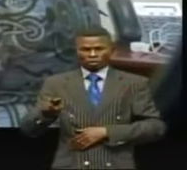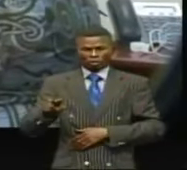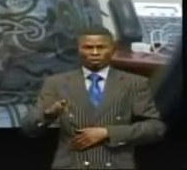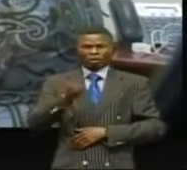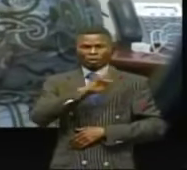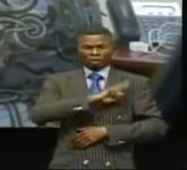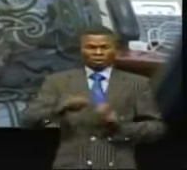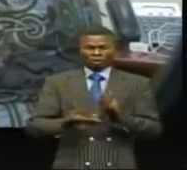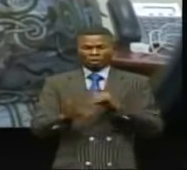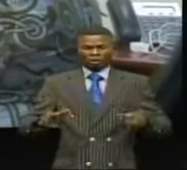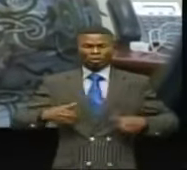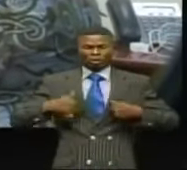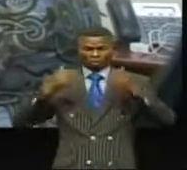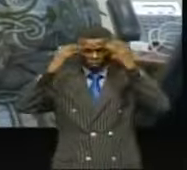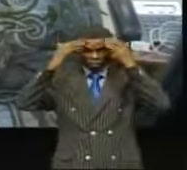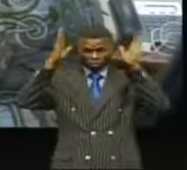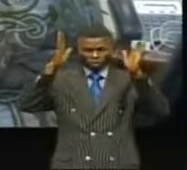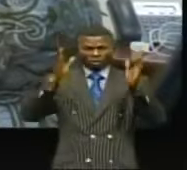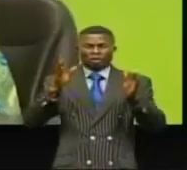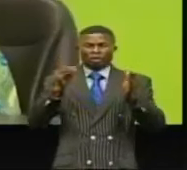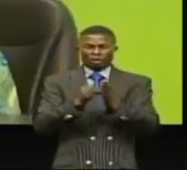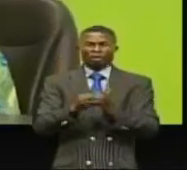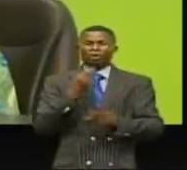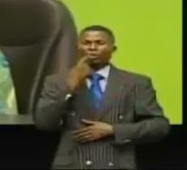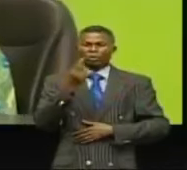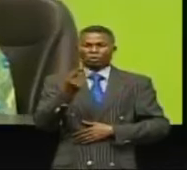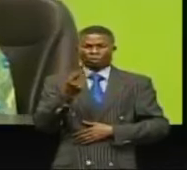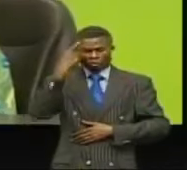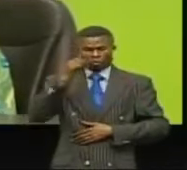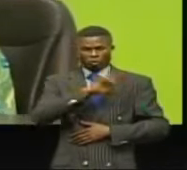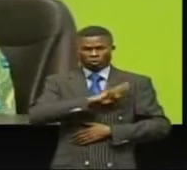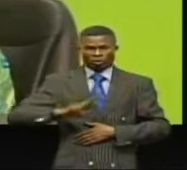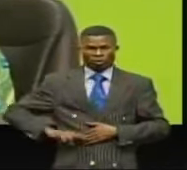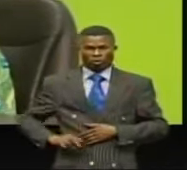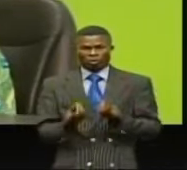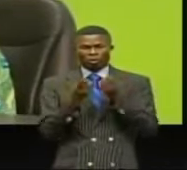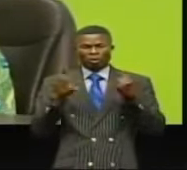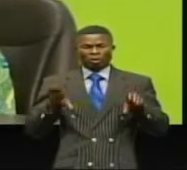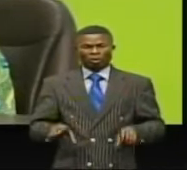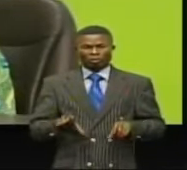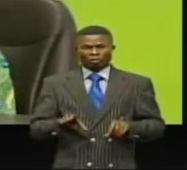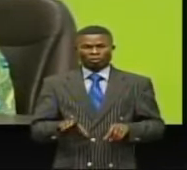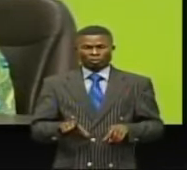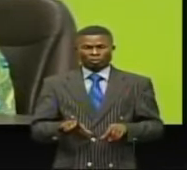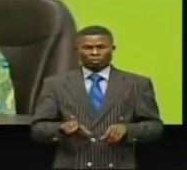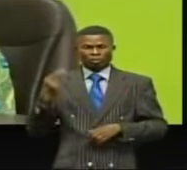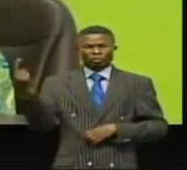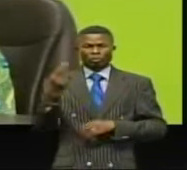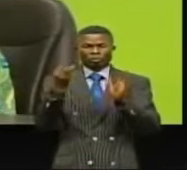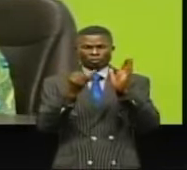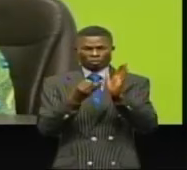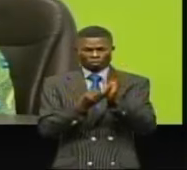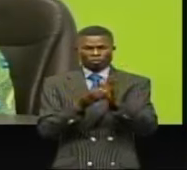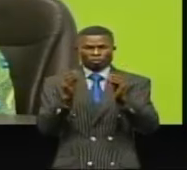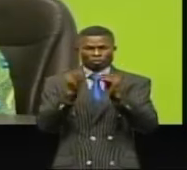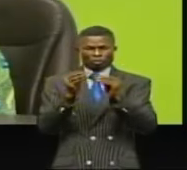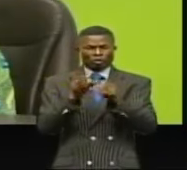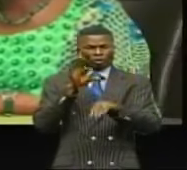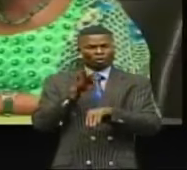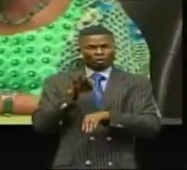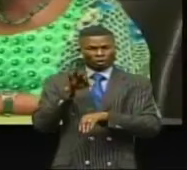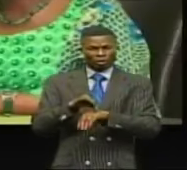d'Arabe d'Égypte. Elle a signalé que pour la République démocratique du Congo, cette 27e COP a été l'occasion